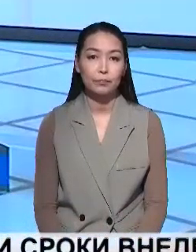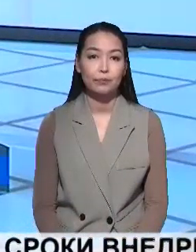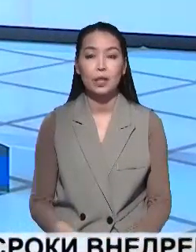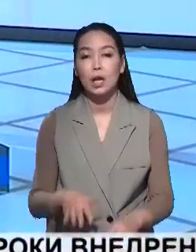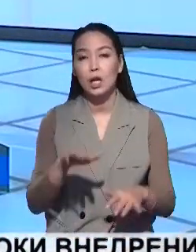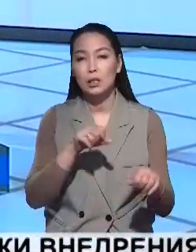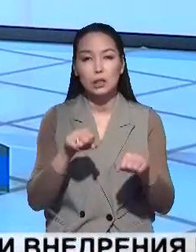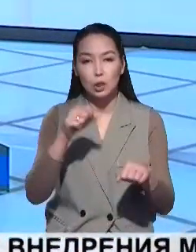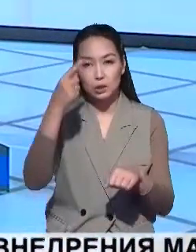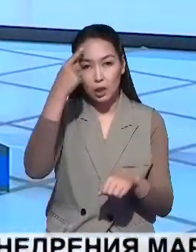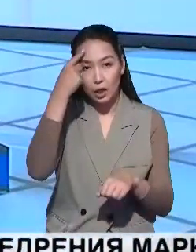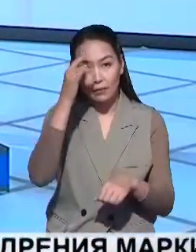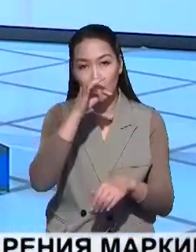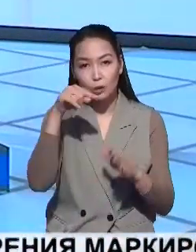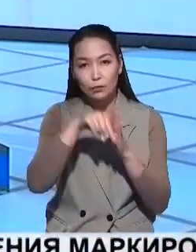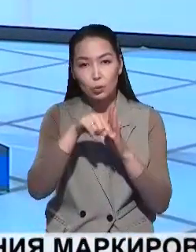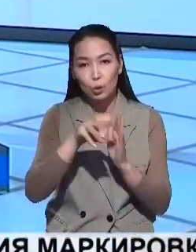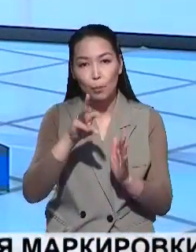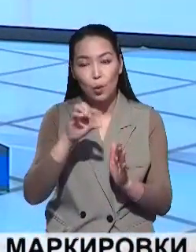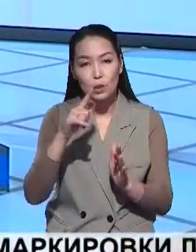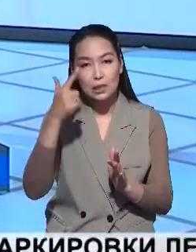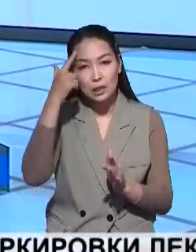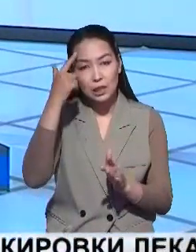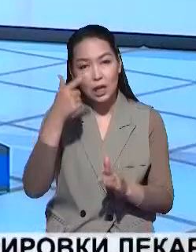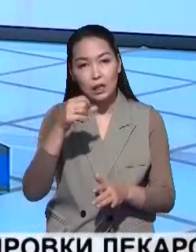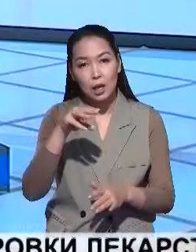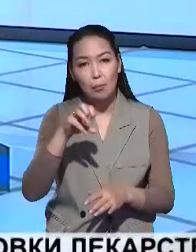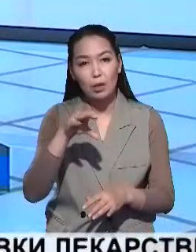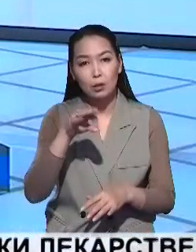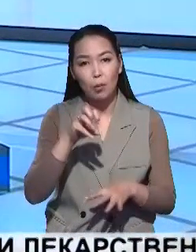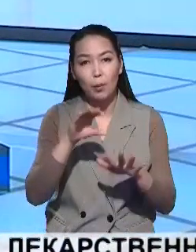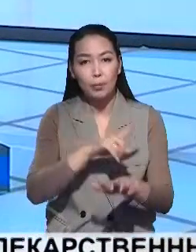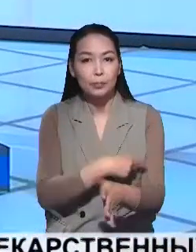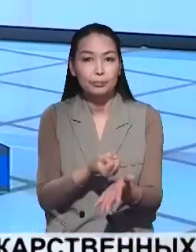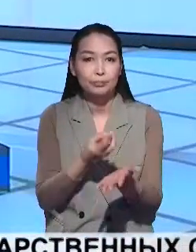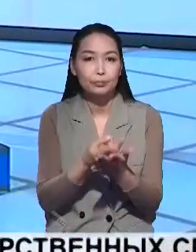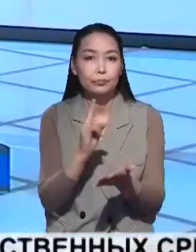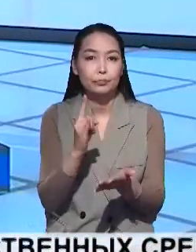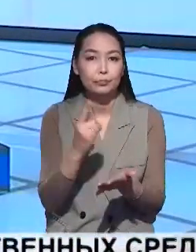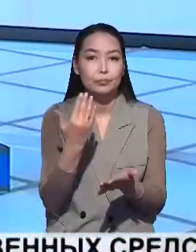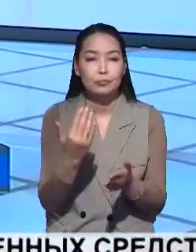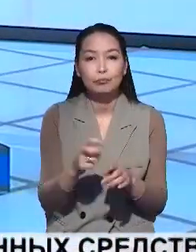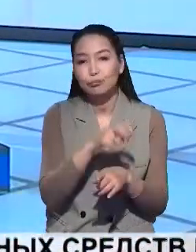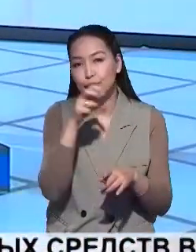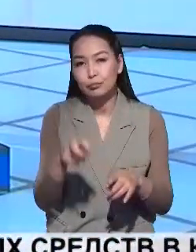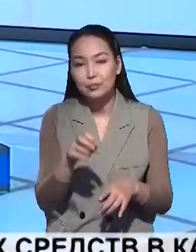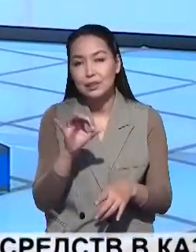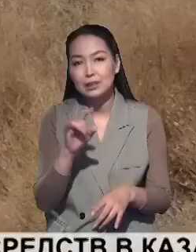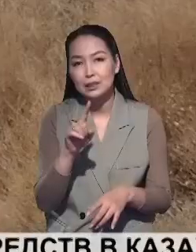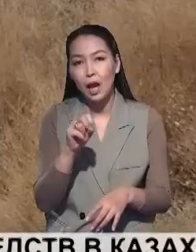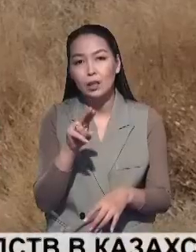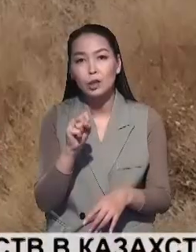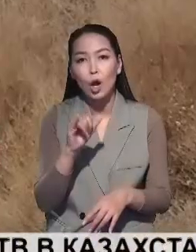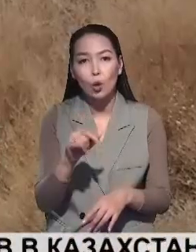сотрясением головного мозга и внутримозговой гематомой находится в больнице ребенок, сорвавшийся со скалы Вахтал. Он упал с